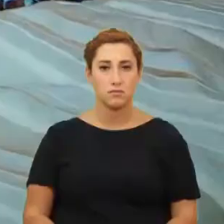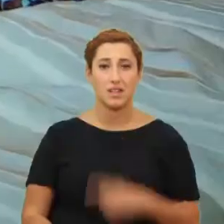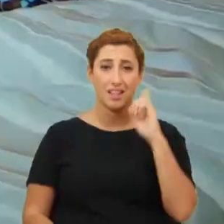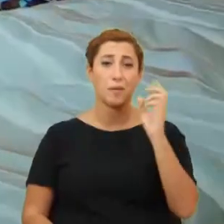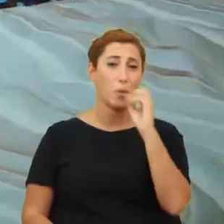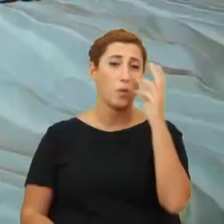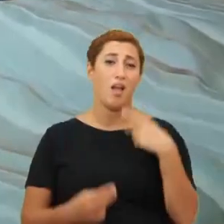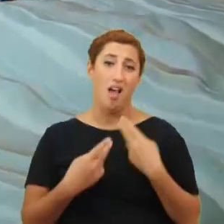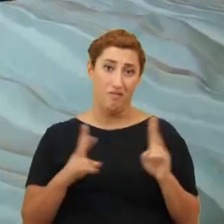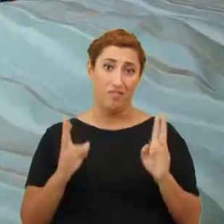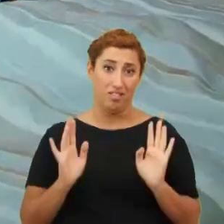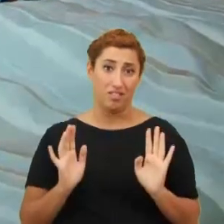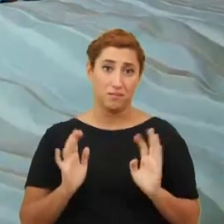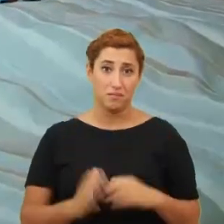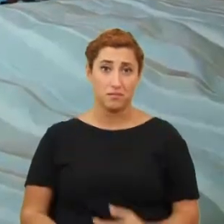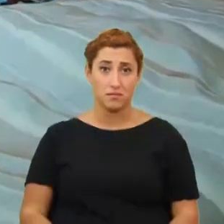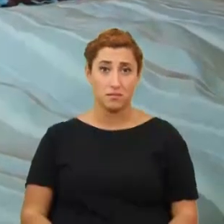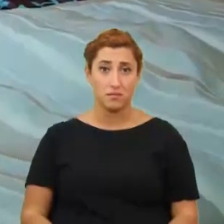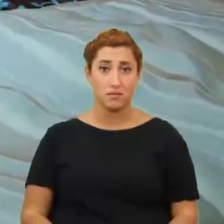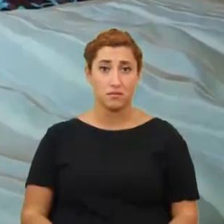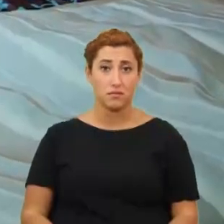Tek bir gülle affettim ya.